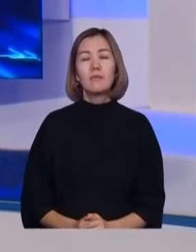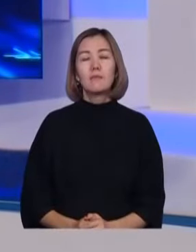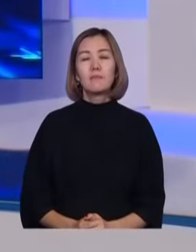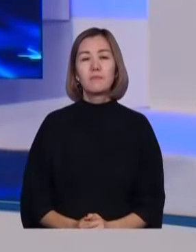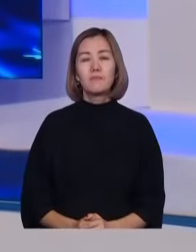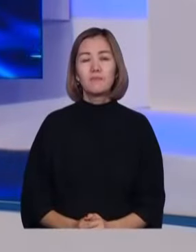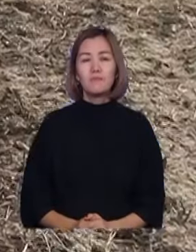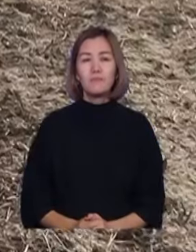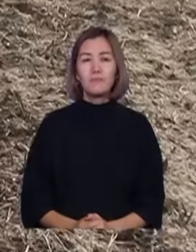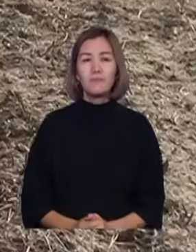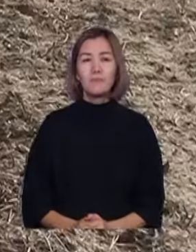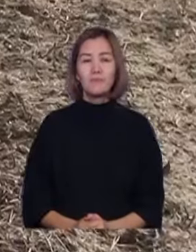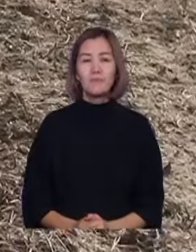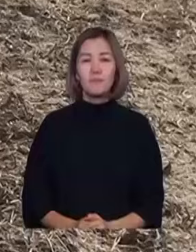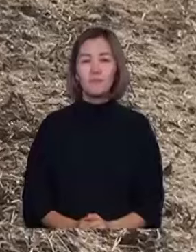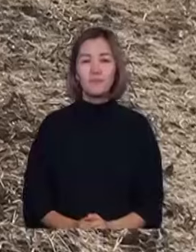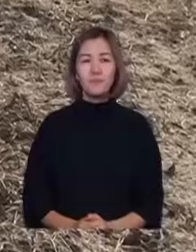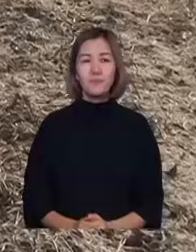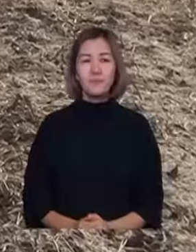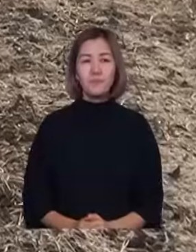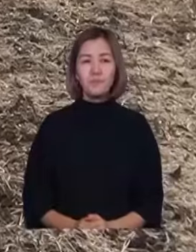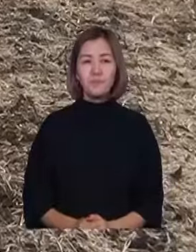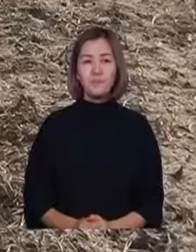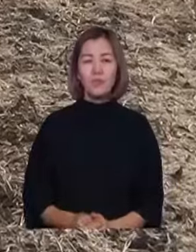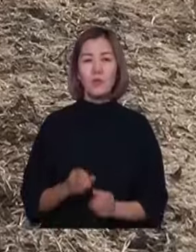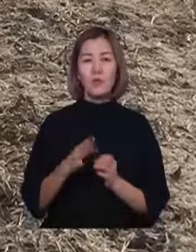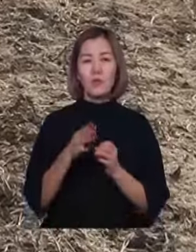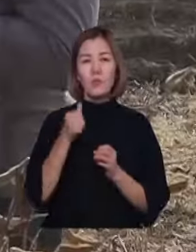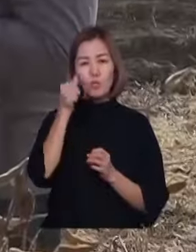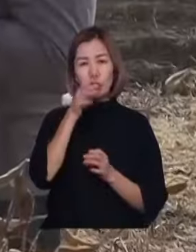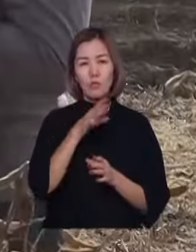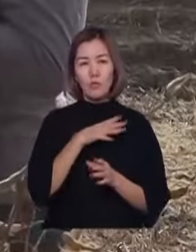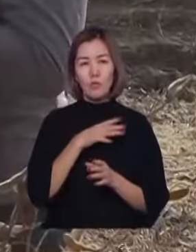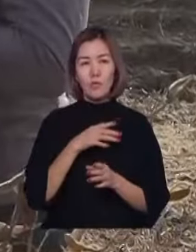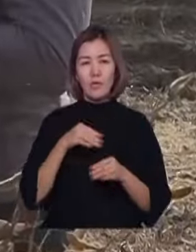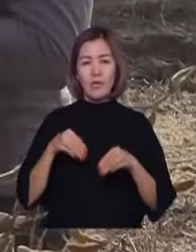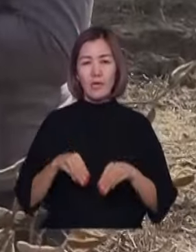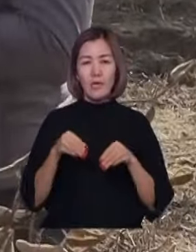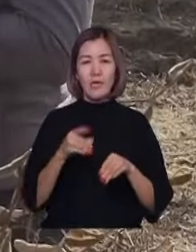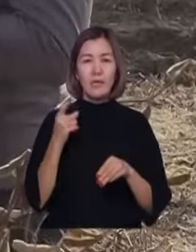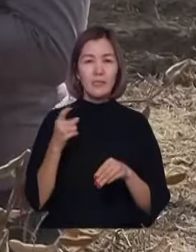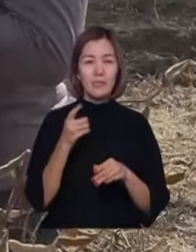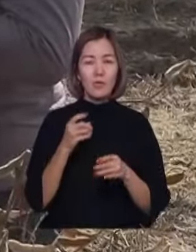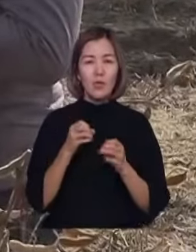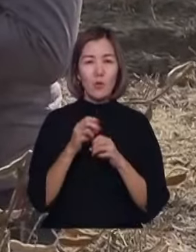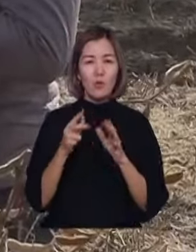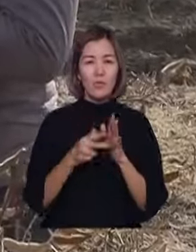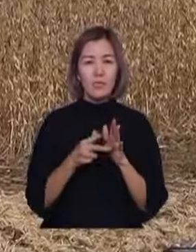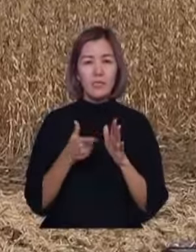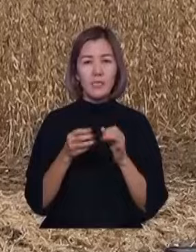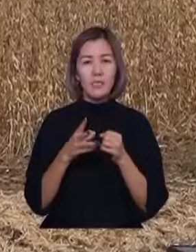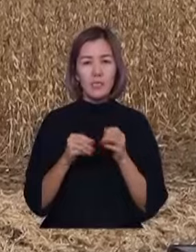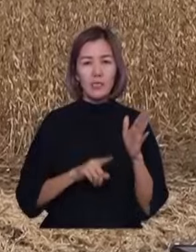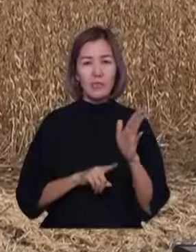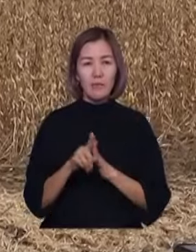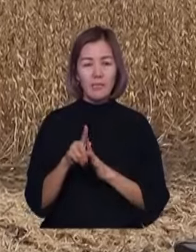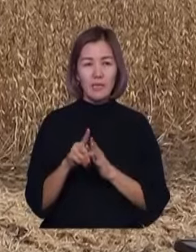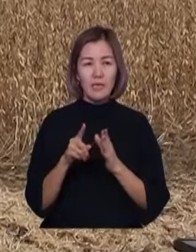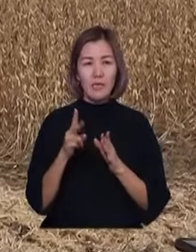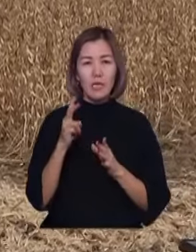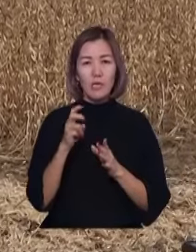жалғастырады. Ерлан Төлебаев 15 жылдан бері диқаншылықпен айналысып келеді. Алғаш 18 гектармен бастаған ол бүгінде